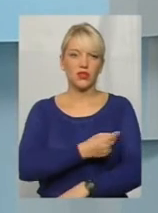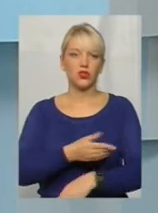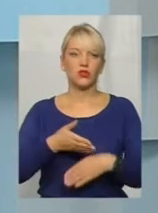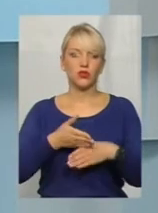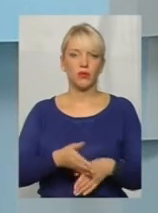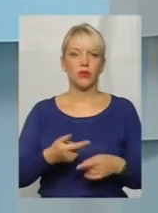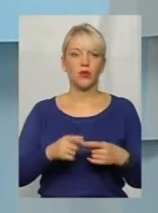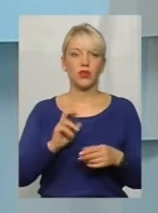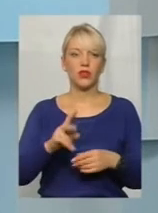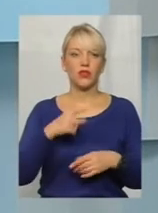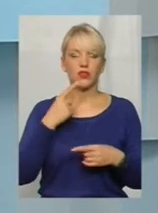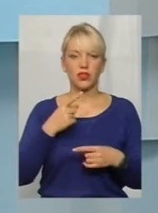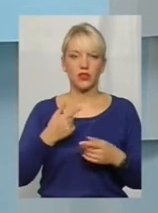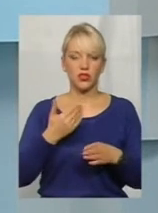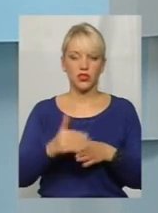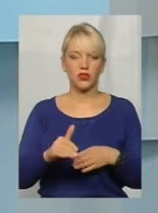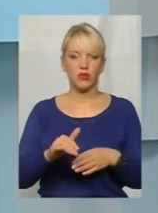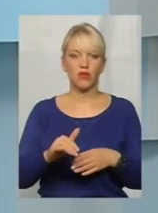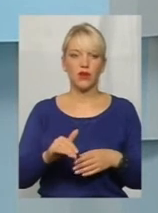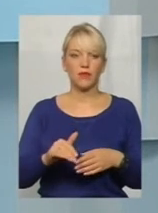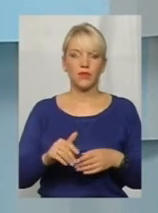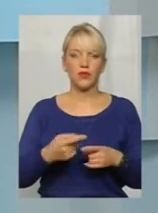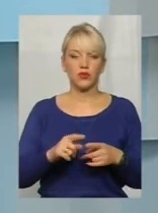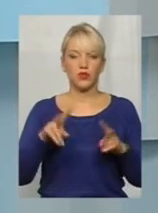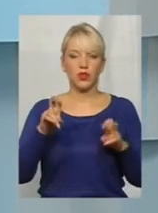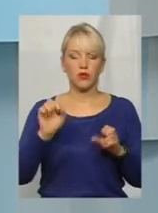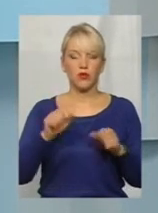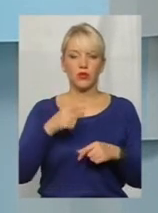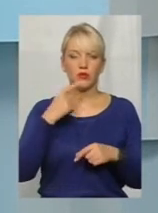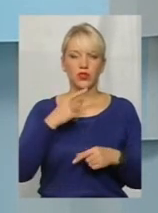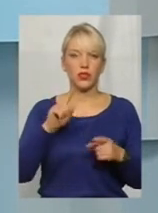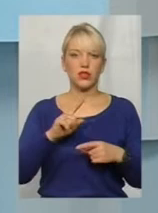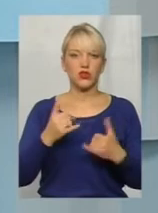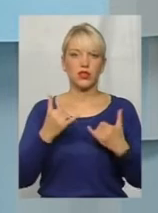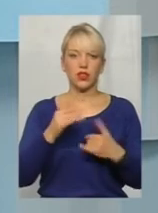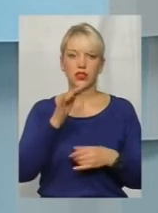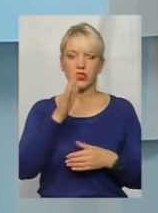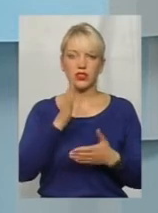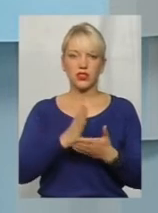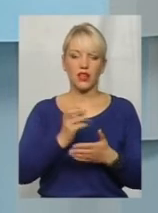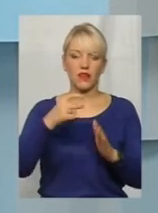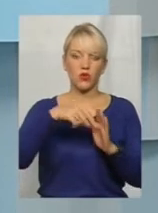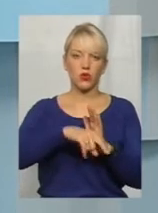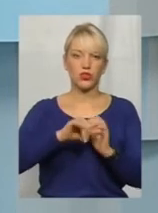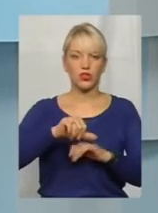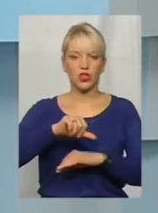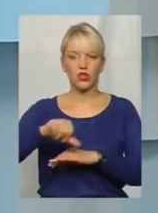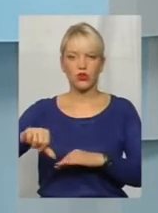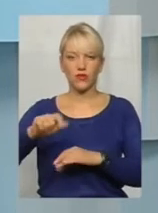допомоги. Як вже було частково за тронту дану тему, ми можемо сказати, що на даний час існують як внутрішній, так і